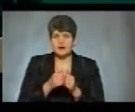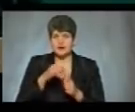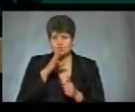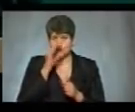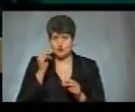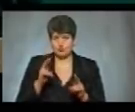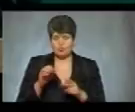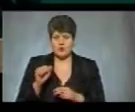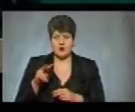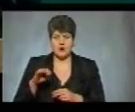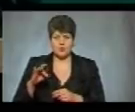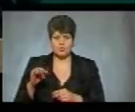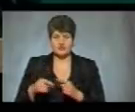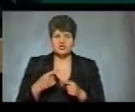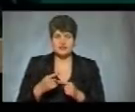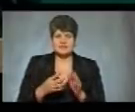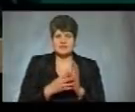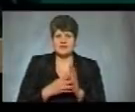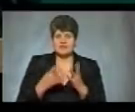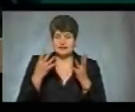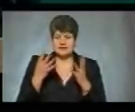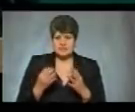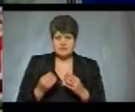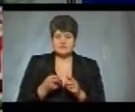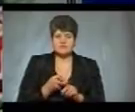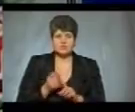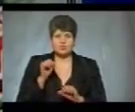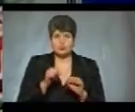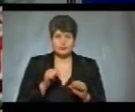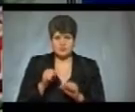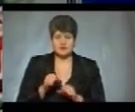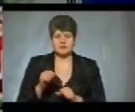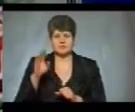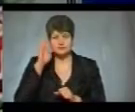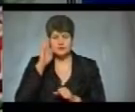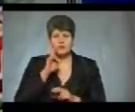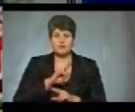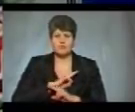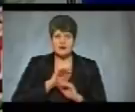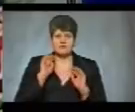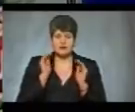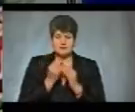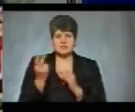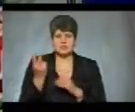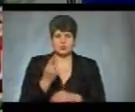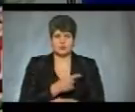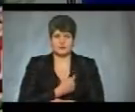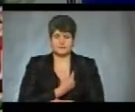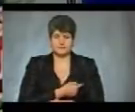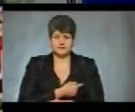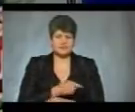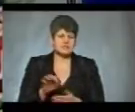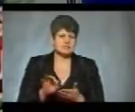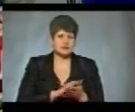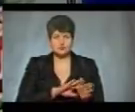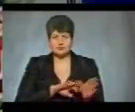обласному центрі. Через 9 днів після побиття внаслідок отриманих травм Віталій помер у реанімаційному відділенні 2-ї міської лікарні. Відразу